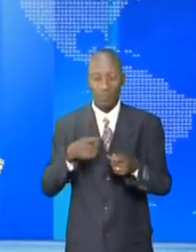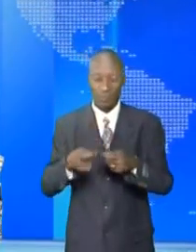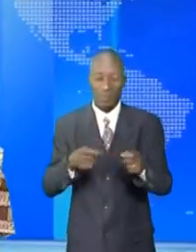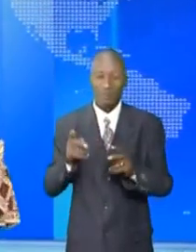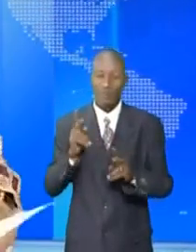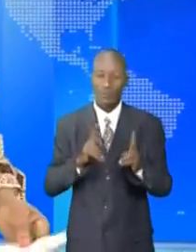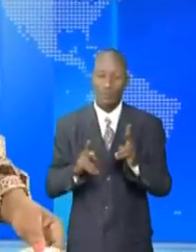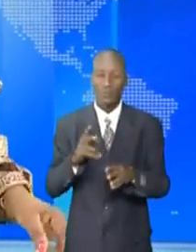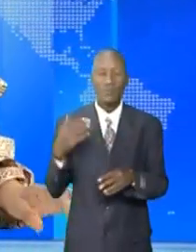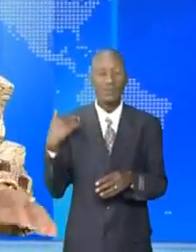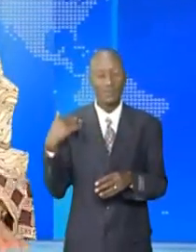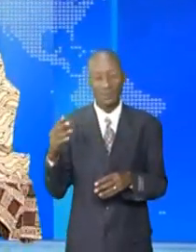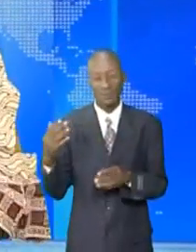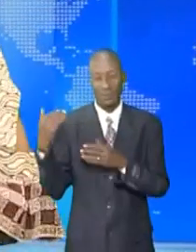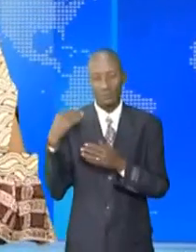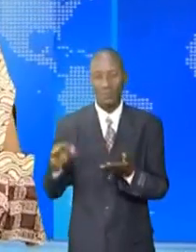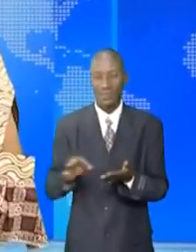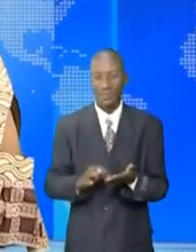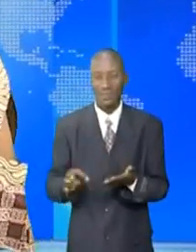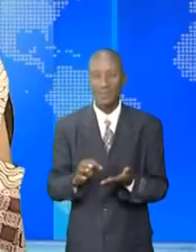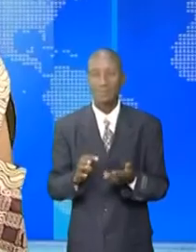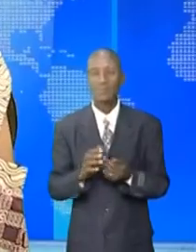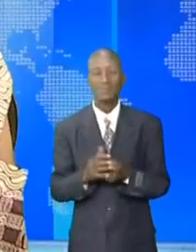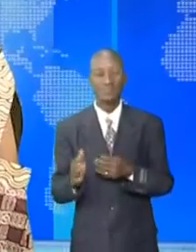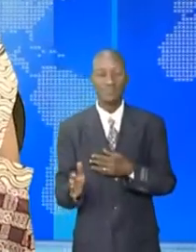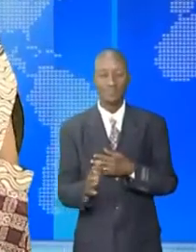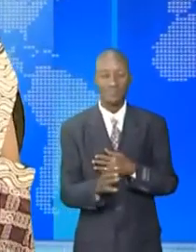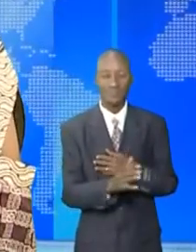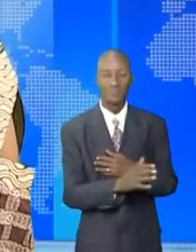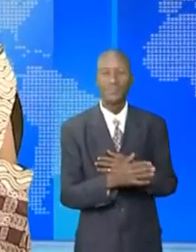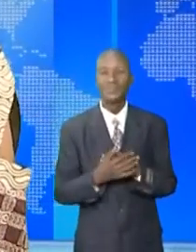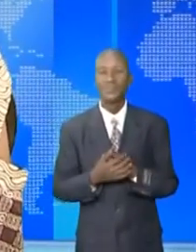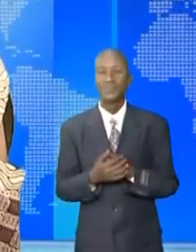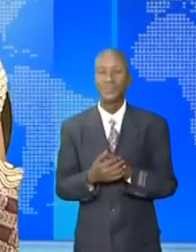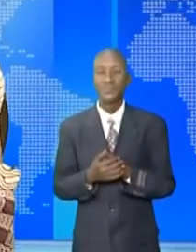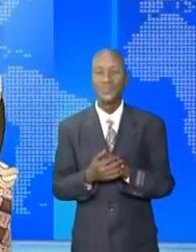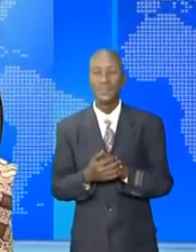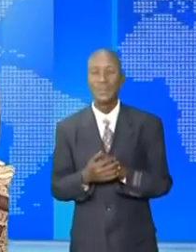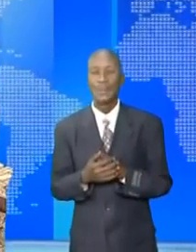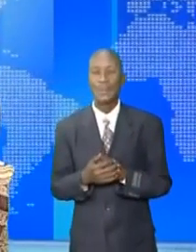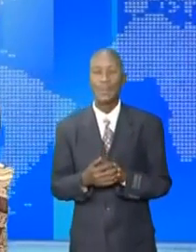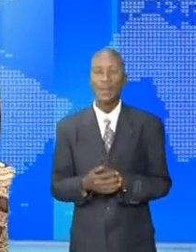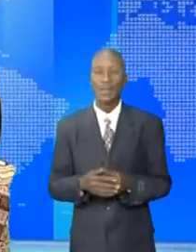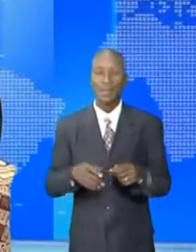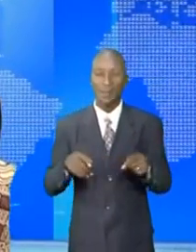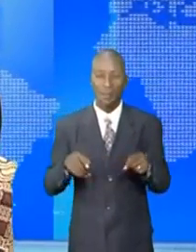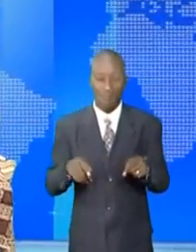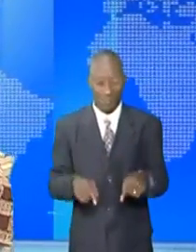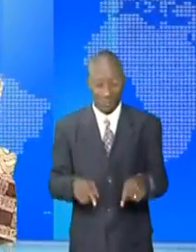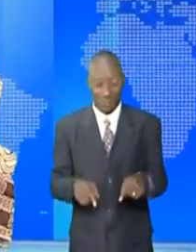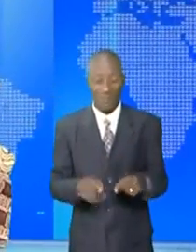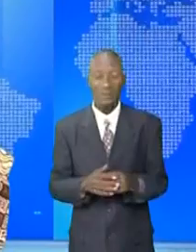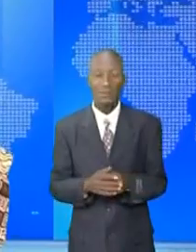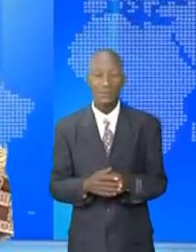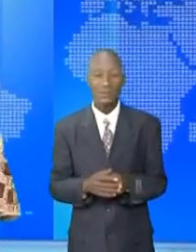Manzenga Mukanzu. Ils viennent d'être honorés en recevant les prix des mérites Kimbangu Bakanja,